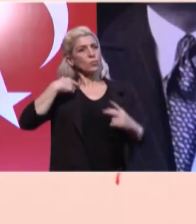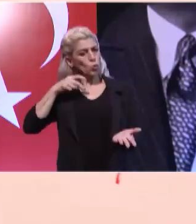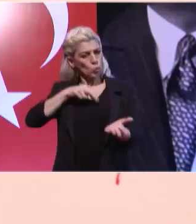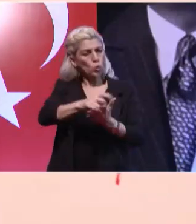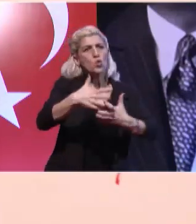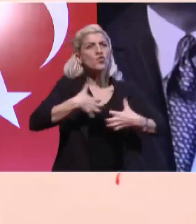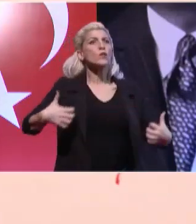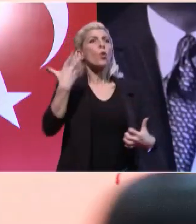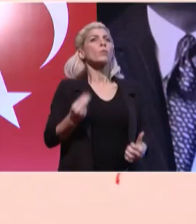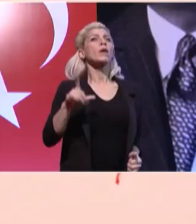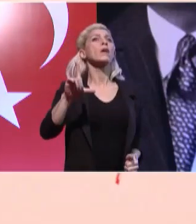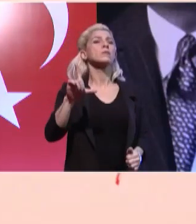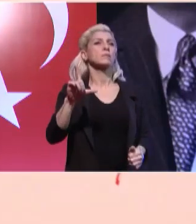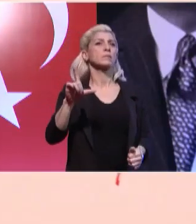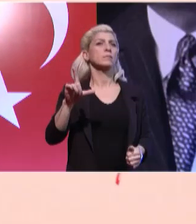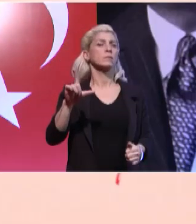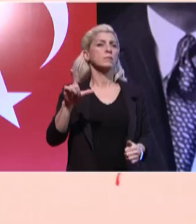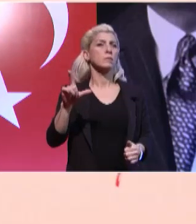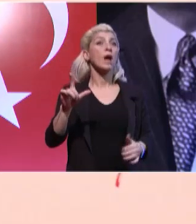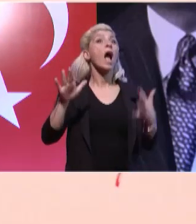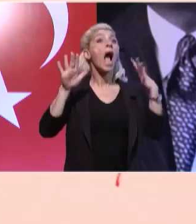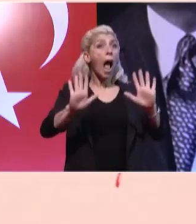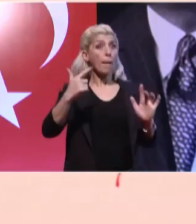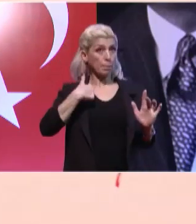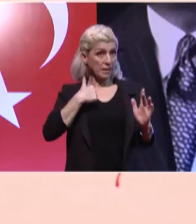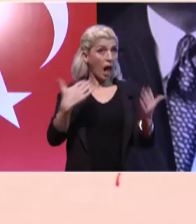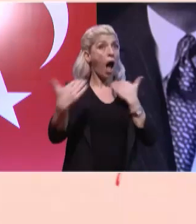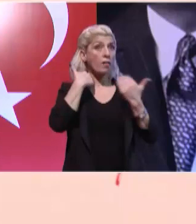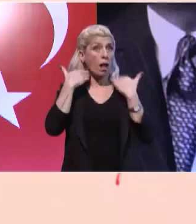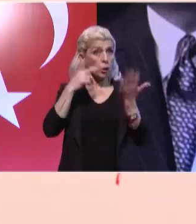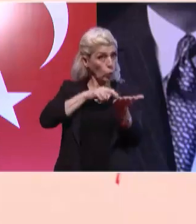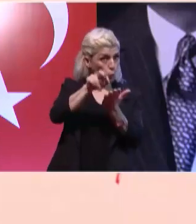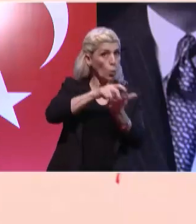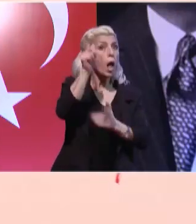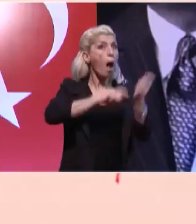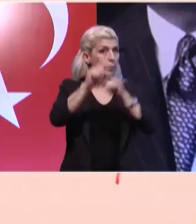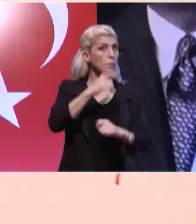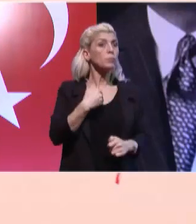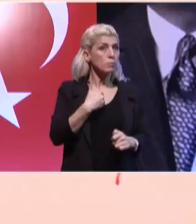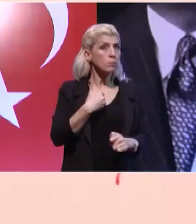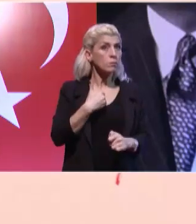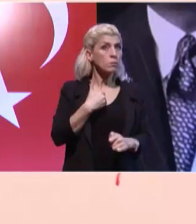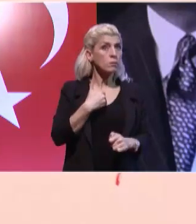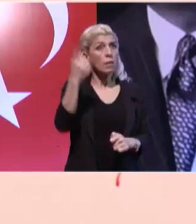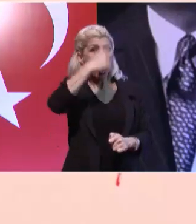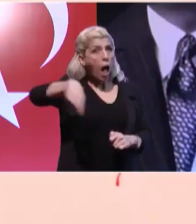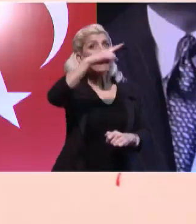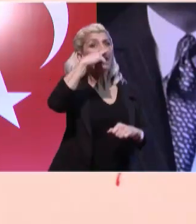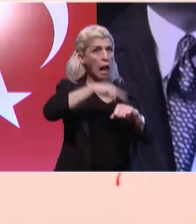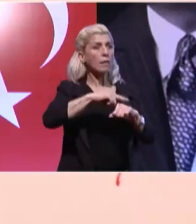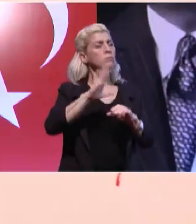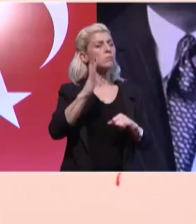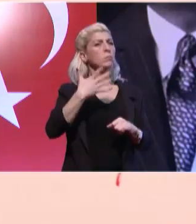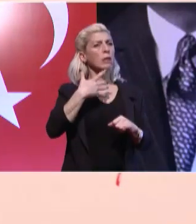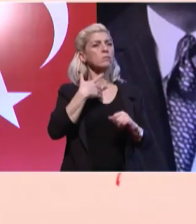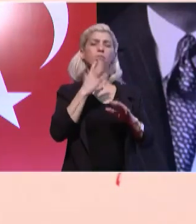yürümeliyiz. Eğer biz bir adalet yürüyüşü gerçekleştirdiysek, emin olun bunun karşılığını aldık.